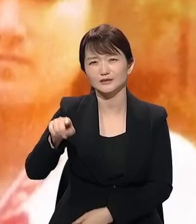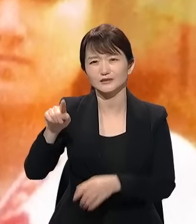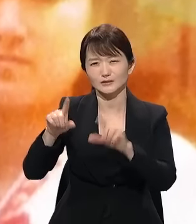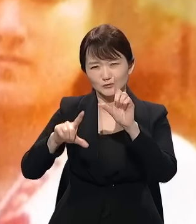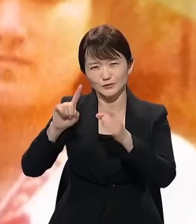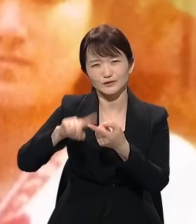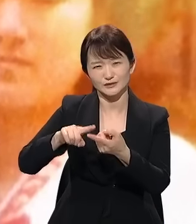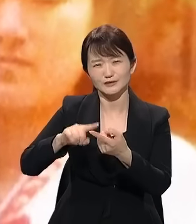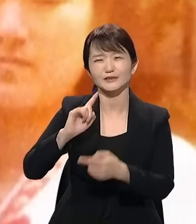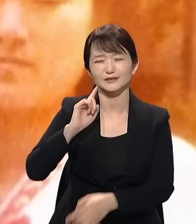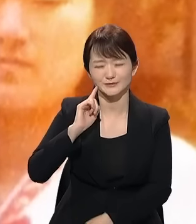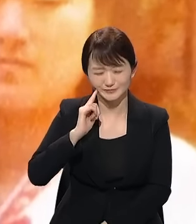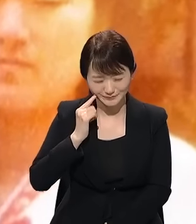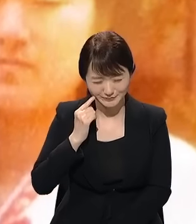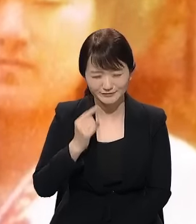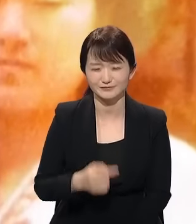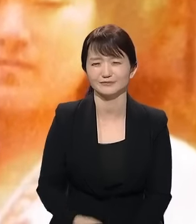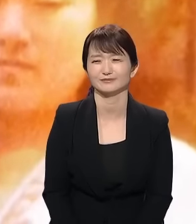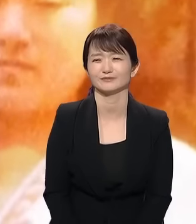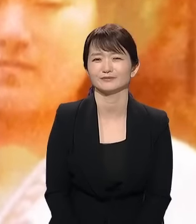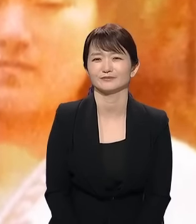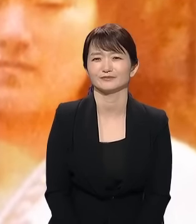아주 고우시네요.